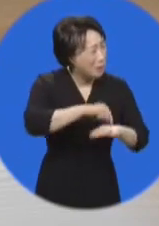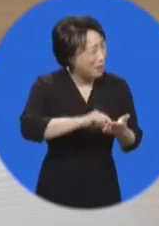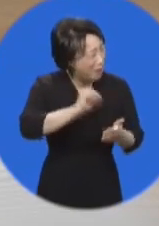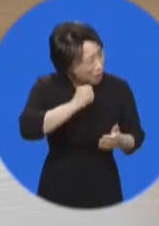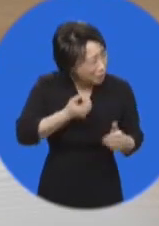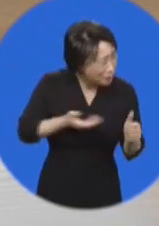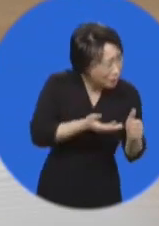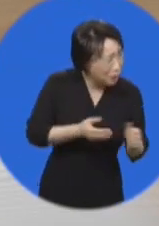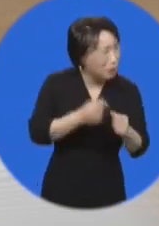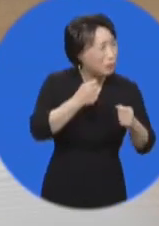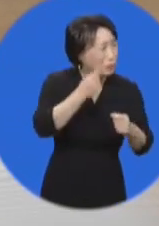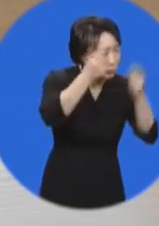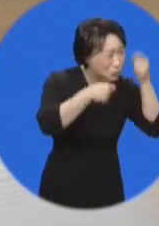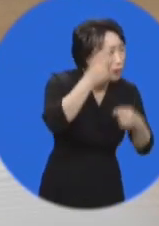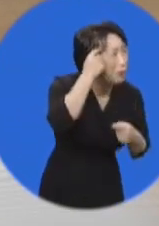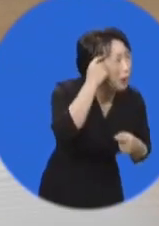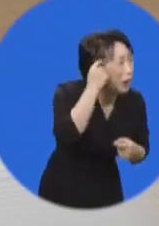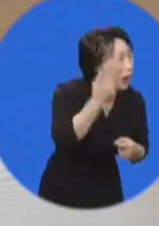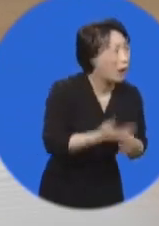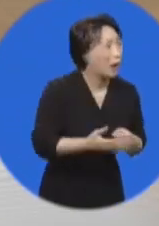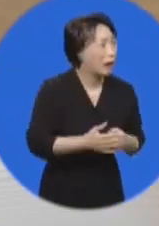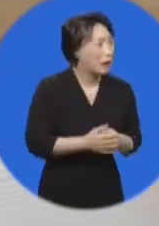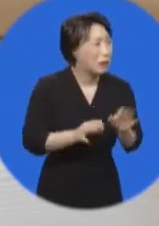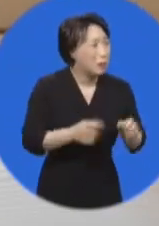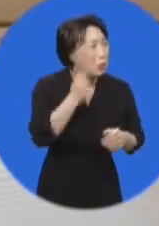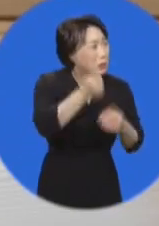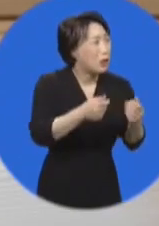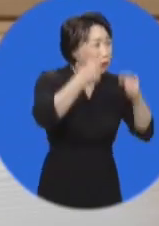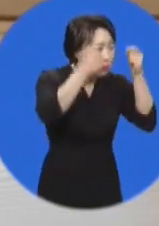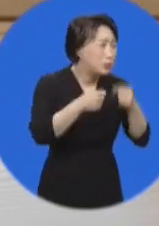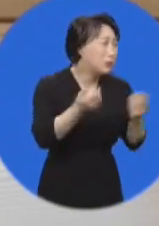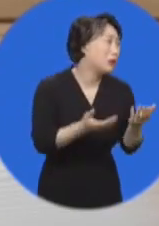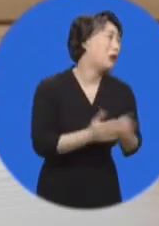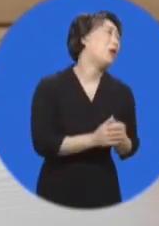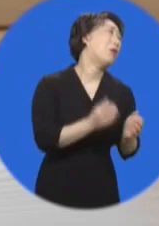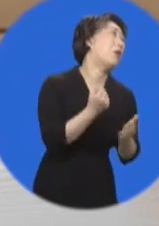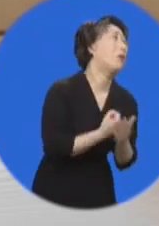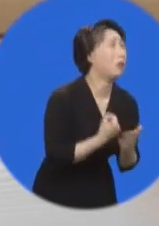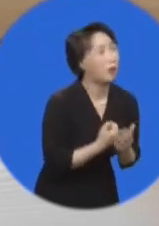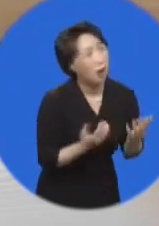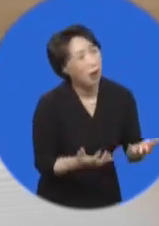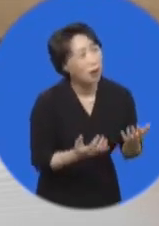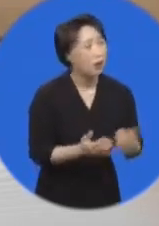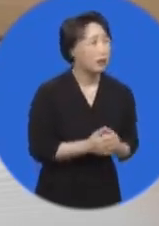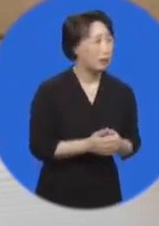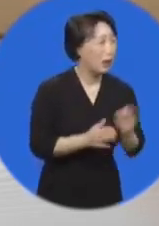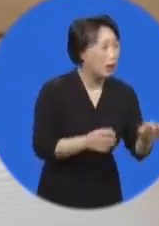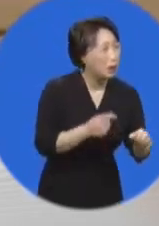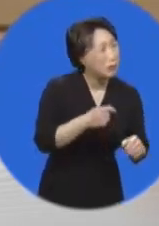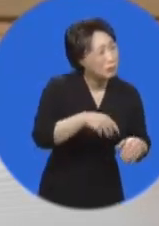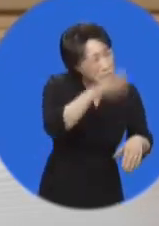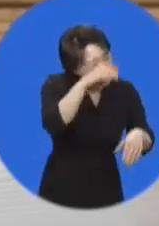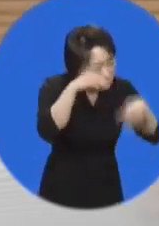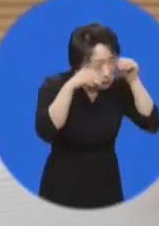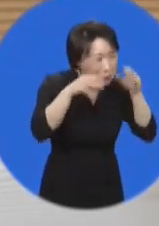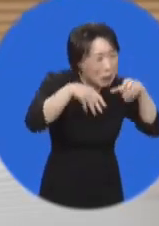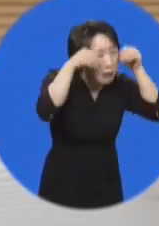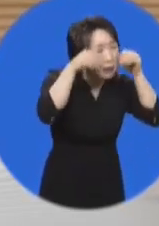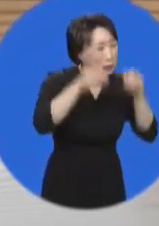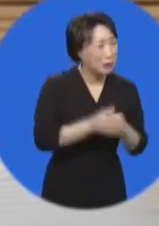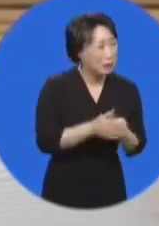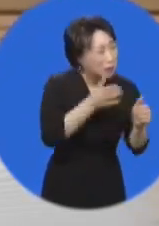목사님 목사님 무슨 울림을 이렇게 우셔요 그래 목사님 울지 마세요